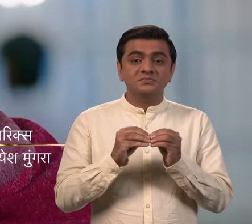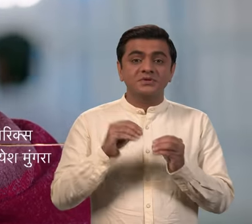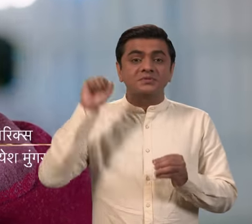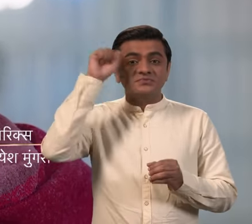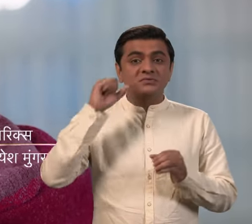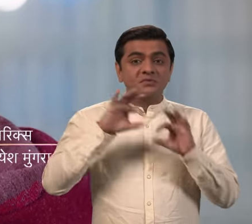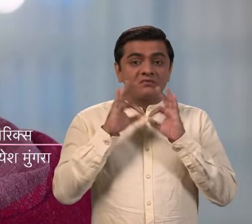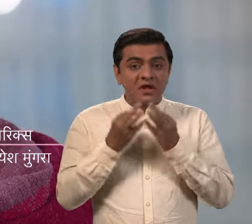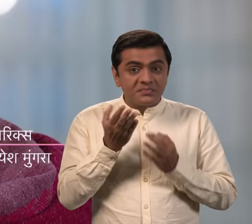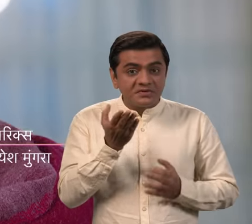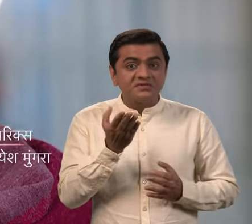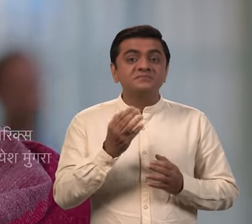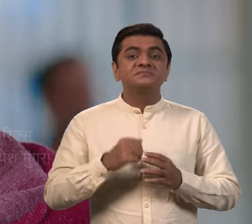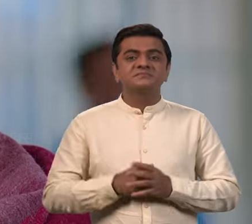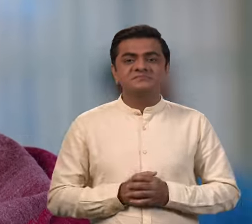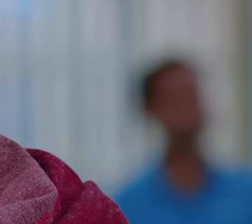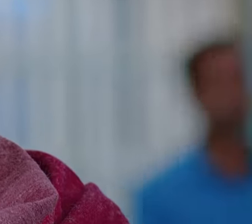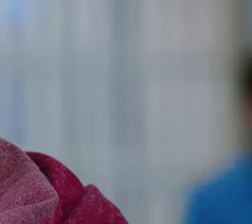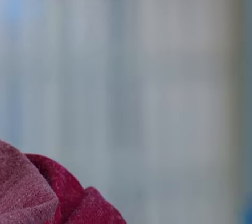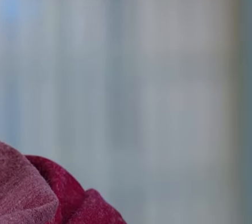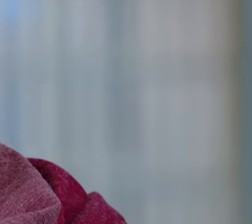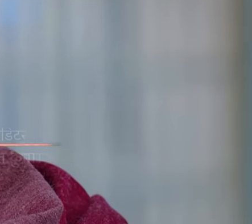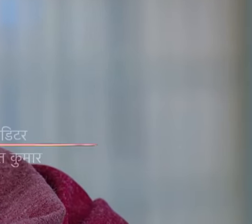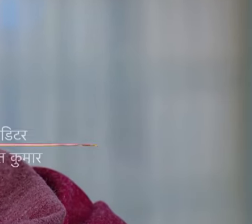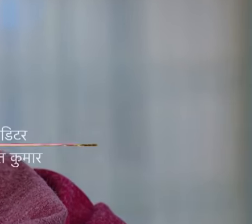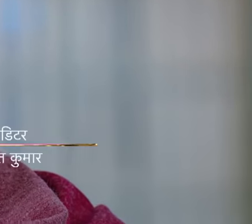संत बख्शी का खानदान है ये।